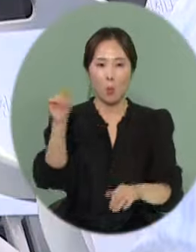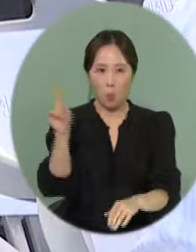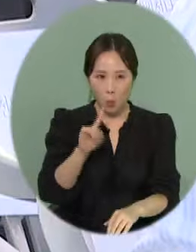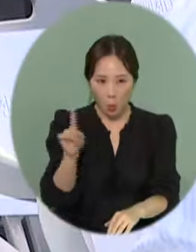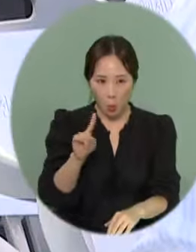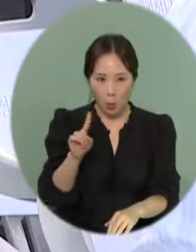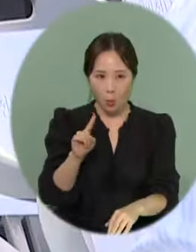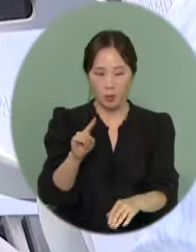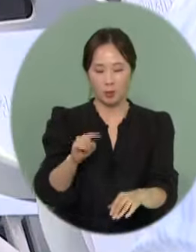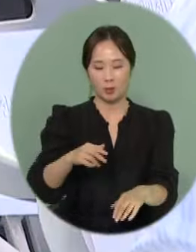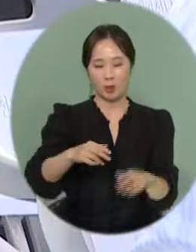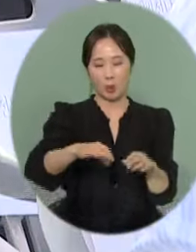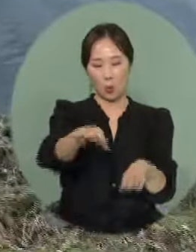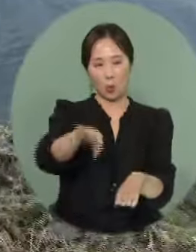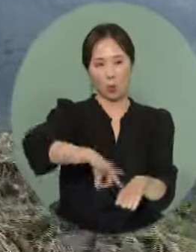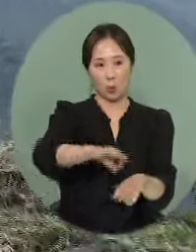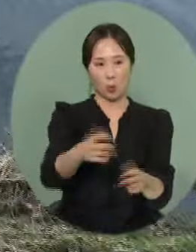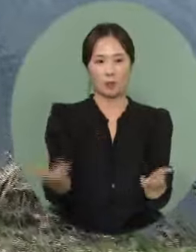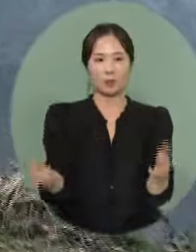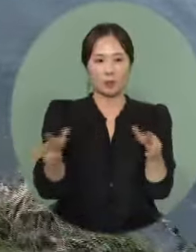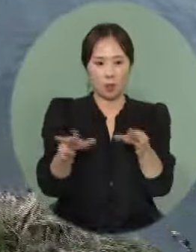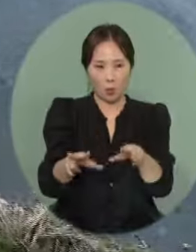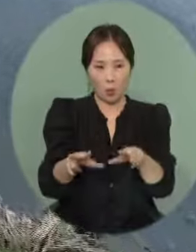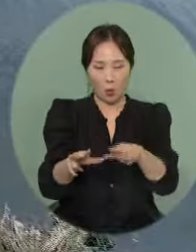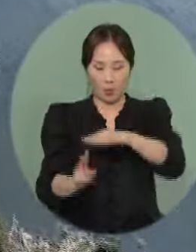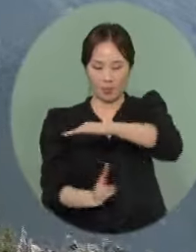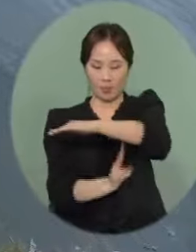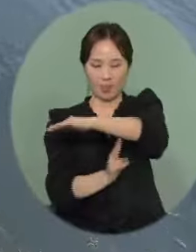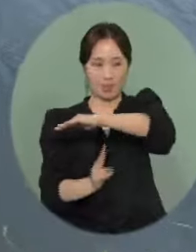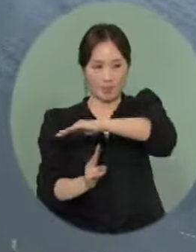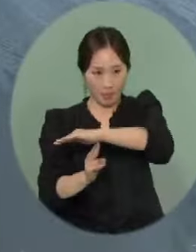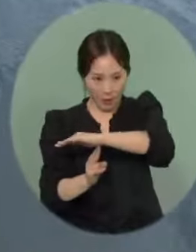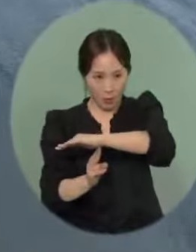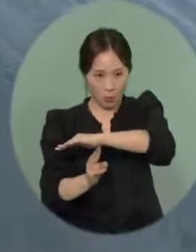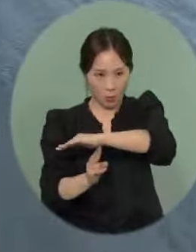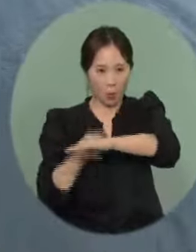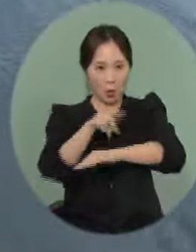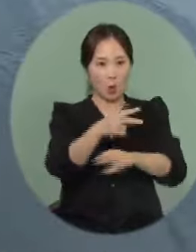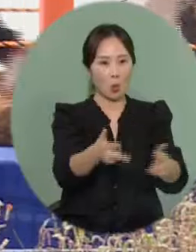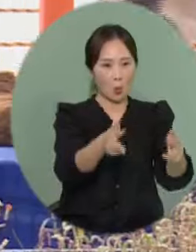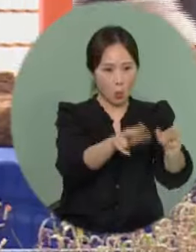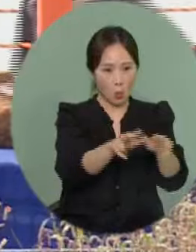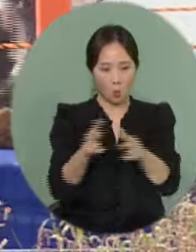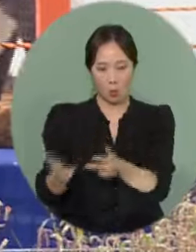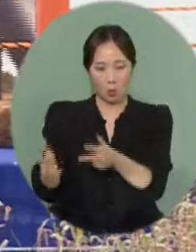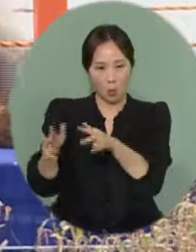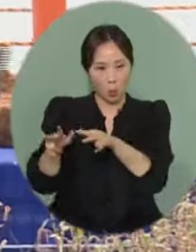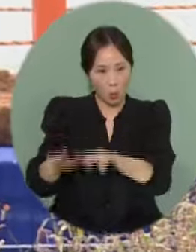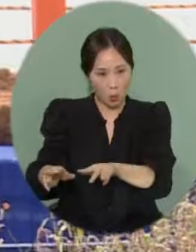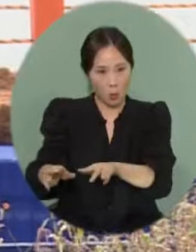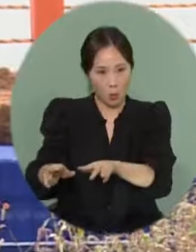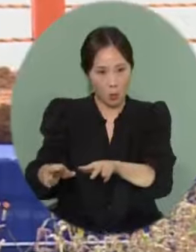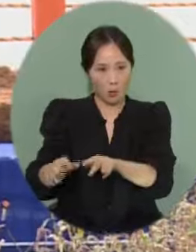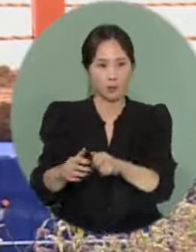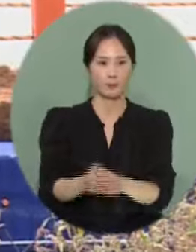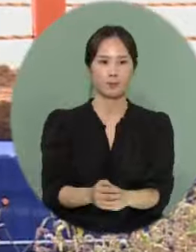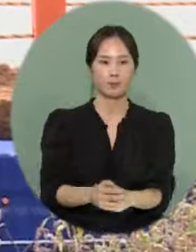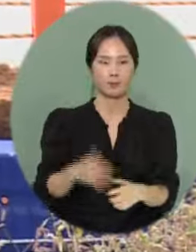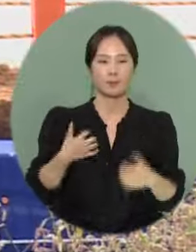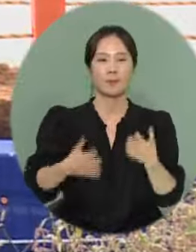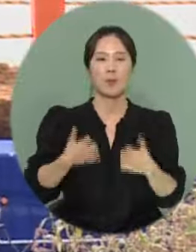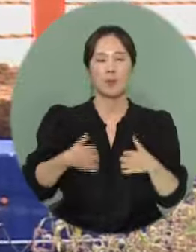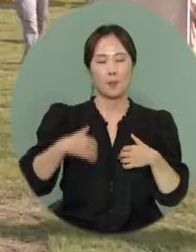선보이는 영산강 정원. 양 방향으로 설치된 부교가 연결하는 정원은 물에 뜰 수 있는 색다른